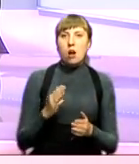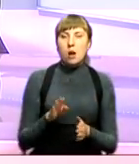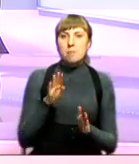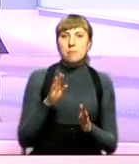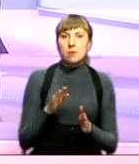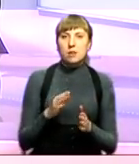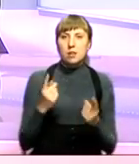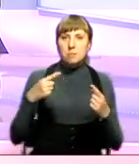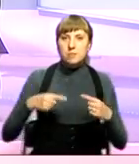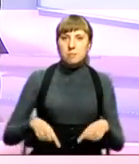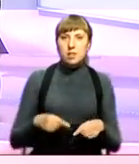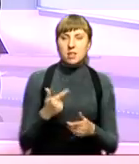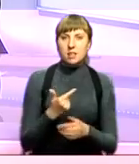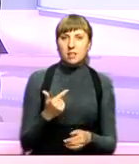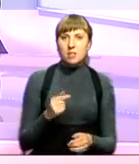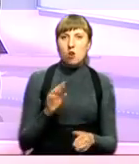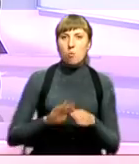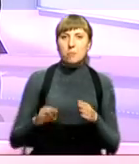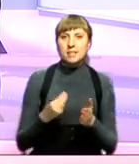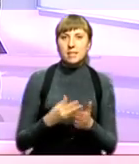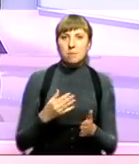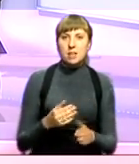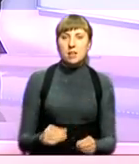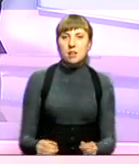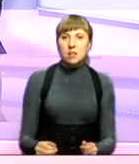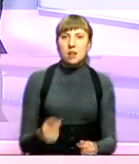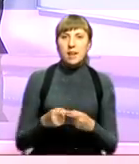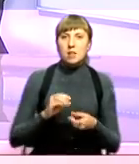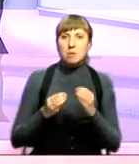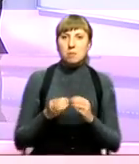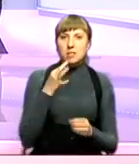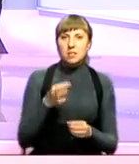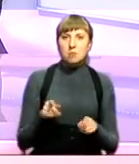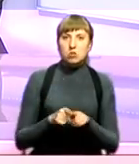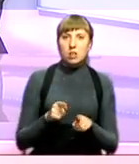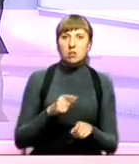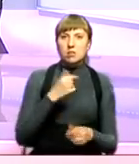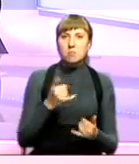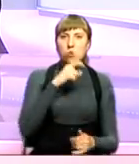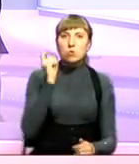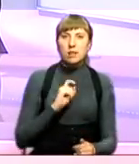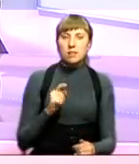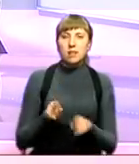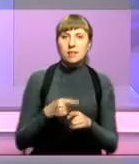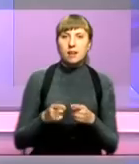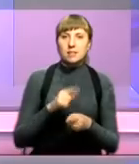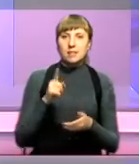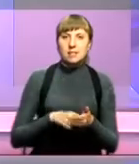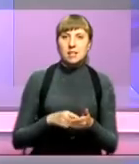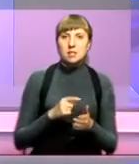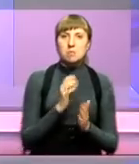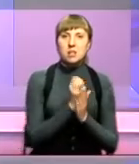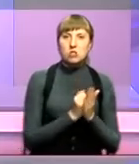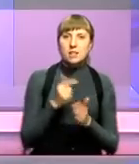за падение гривны они не сильно переживают, потому что это уже проблема, скажем, теперь получается Украины. Но так как это касается сбережений граждан